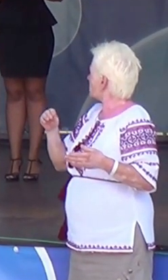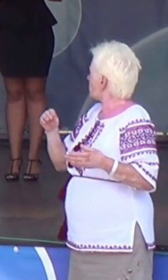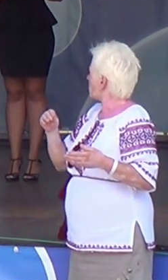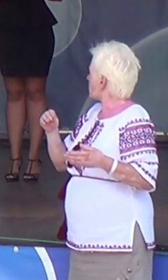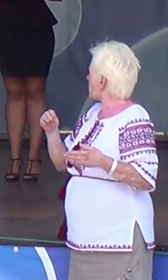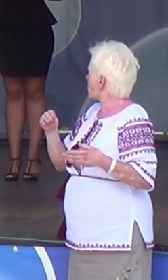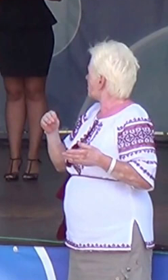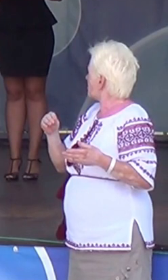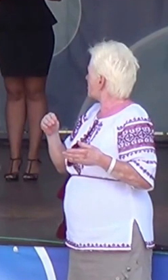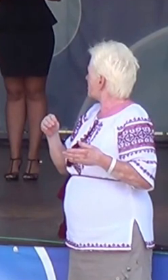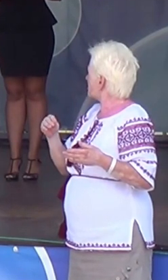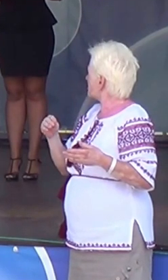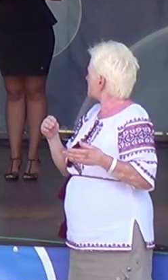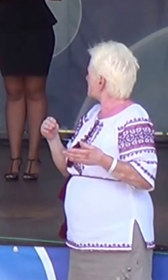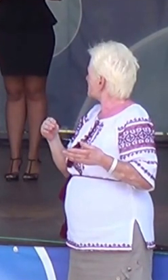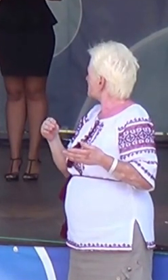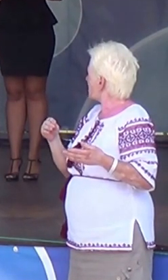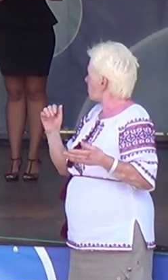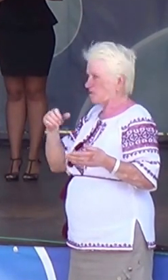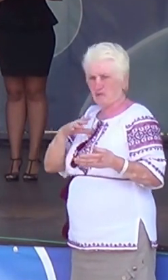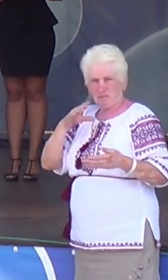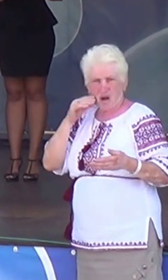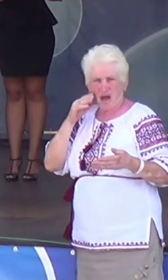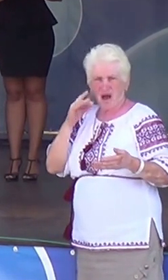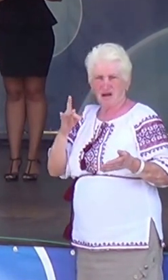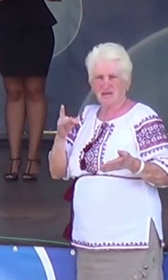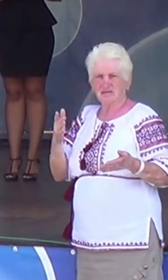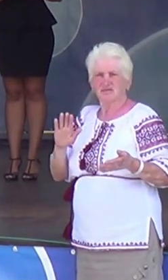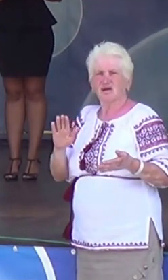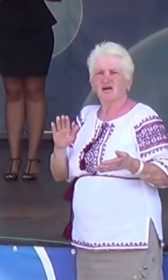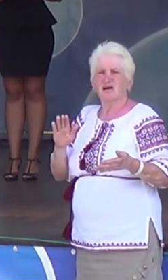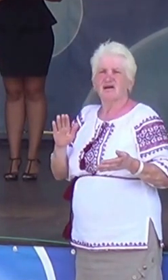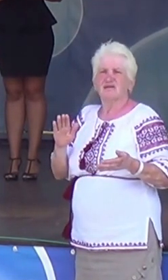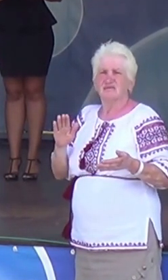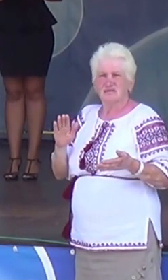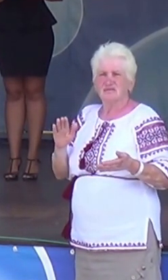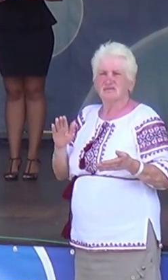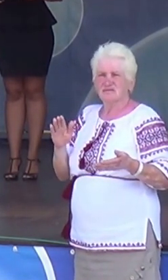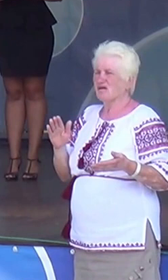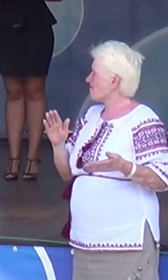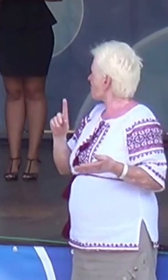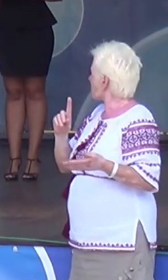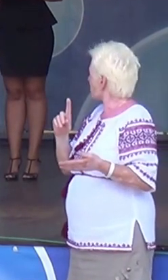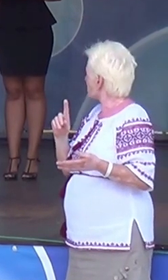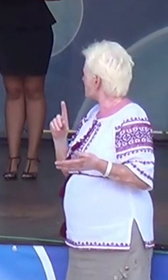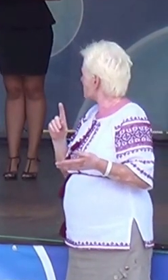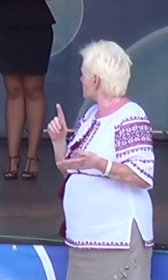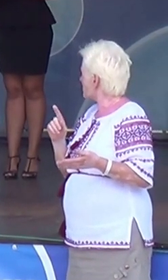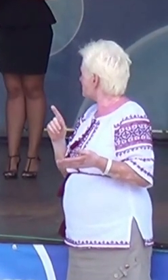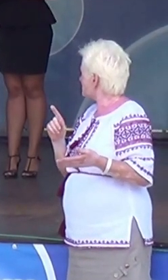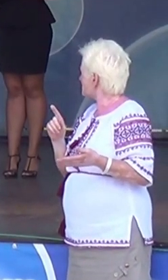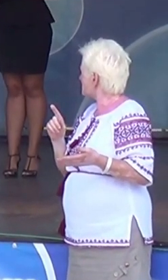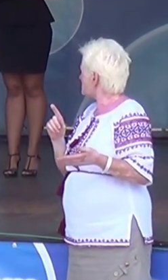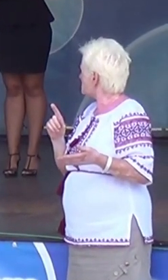Искажу, сам доволен и горд, че за пяти пореден път световното по шашки 64 се провежда в